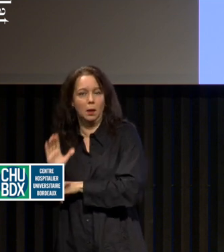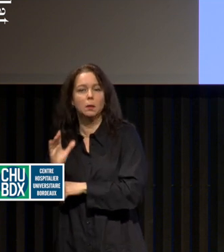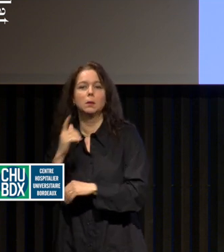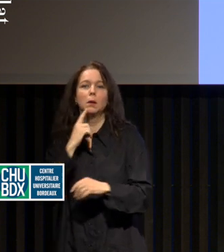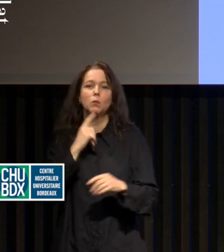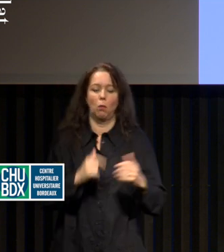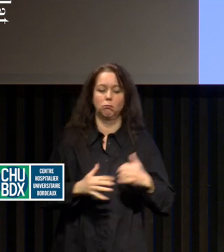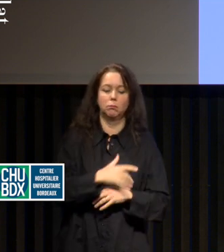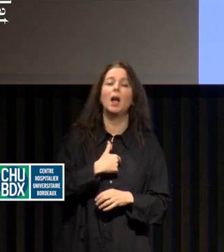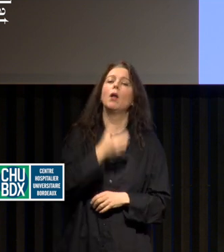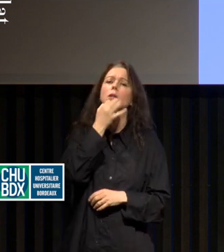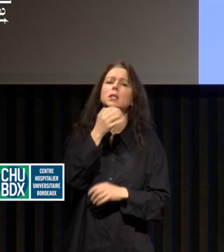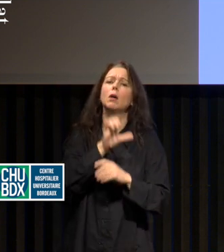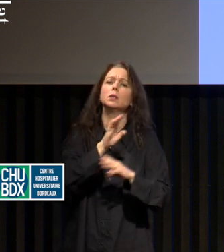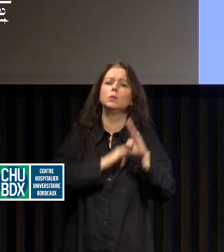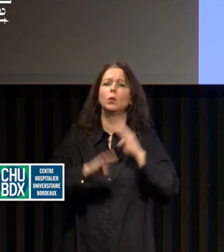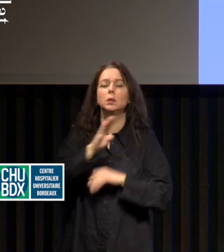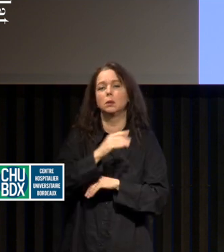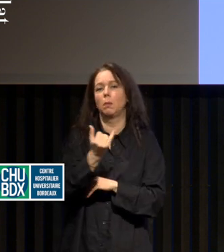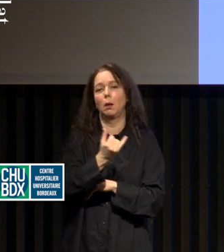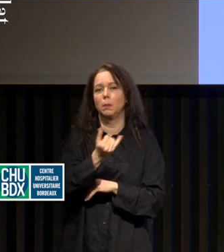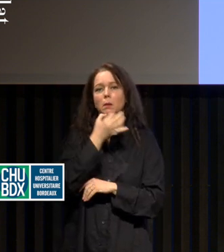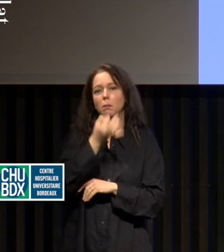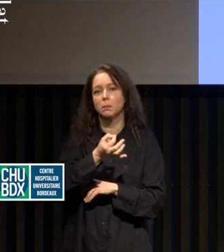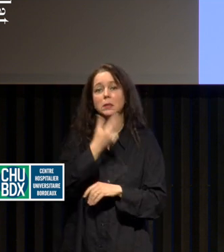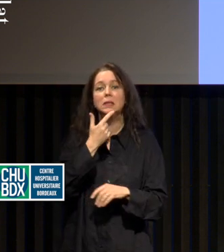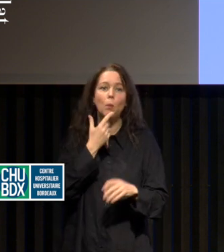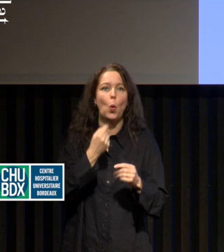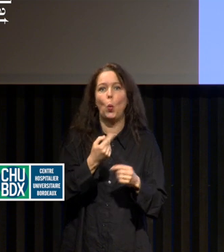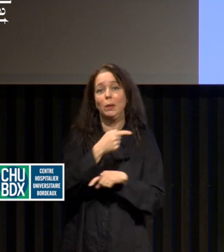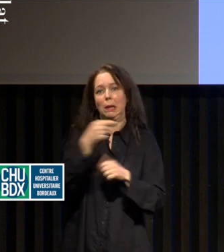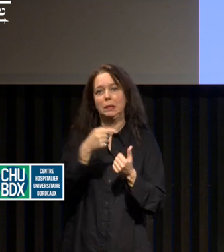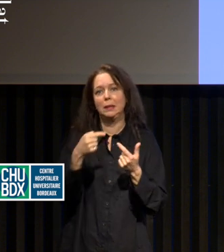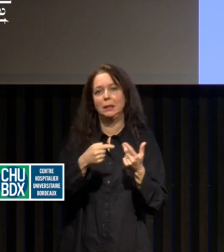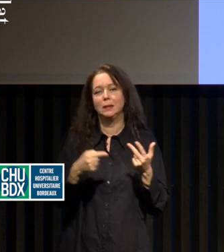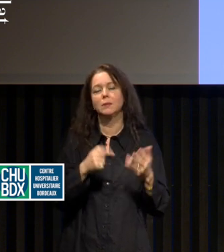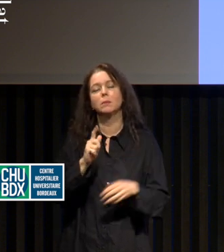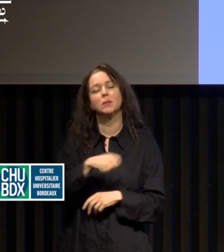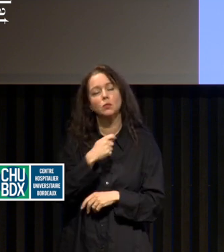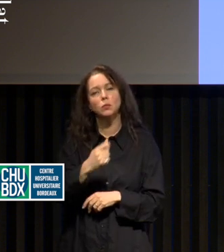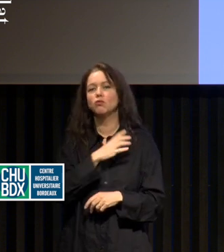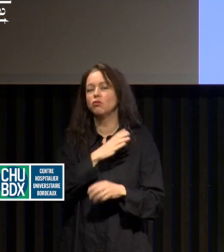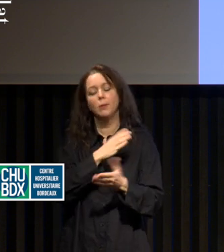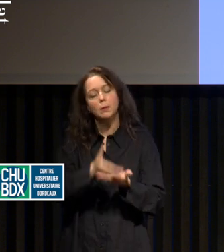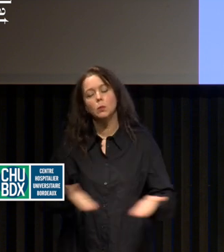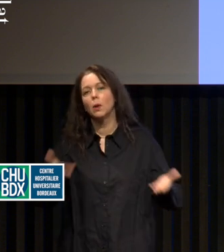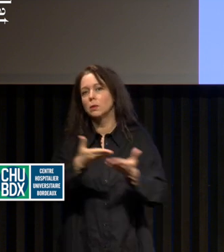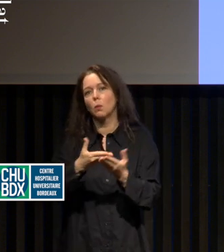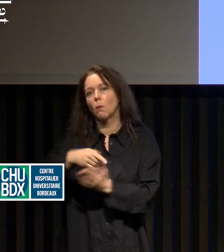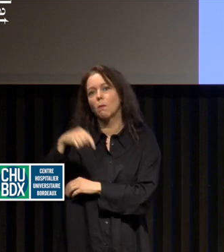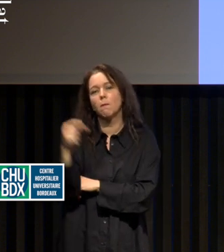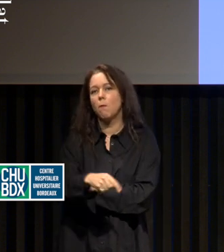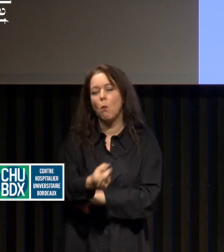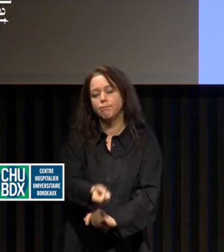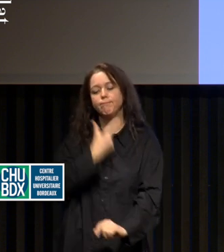ne vais pas vous parler des antibiotiques. Je viens de vous dire beaucoup de mal sur ces antibiotiques. Il y a quand même bien des situations où ils sont absolument nécessaires et